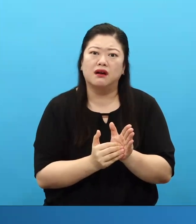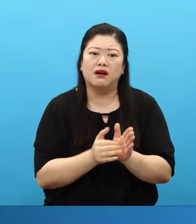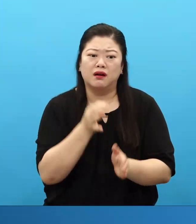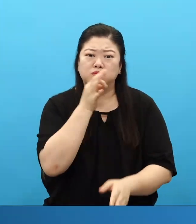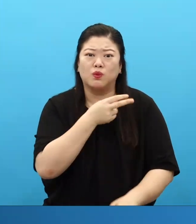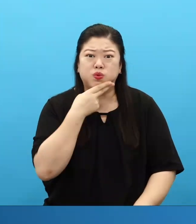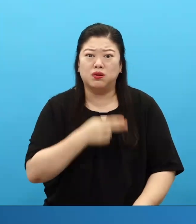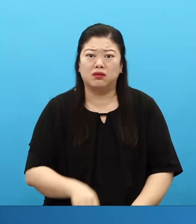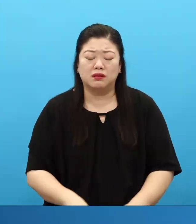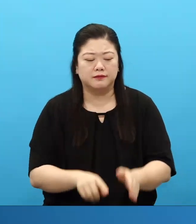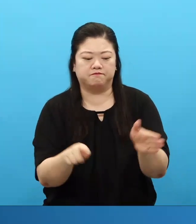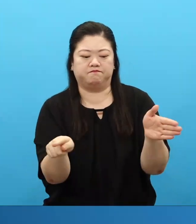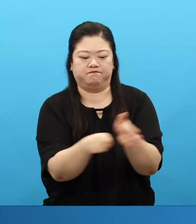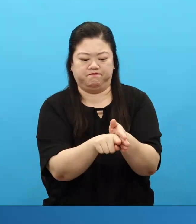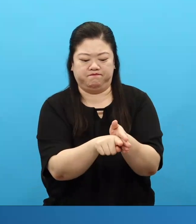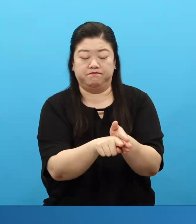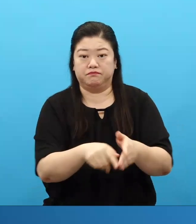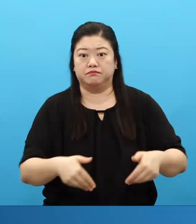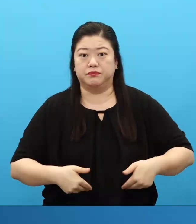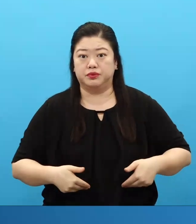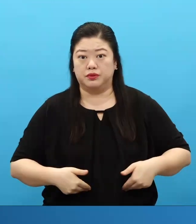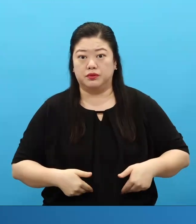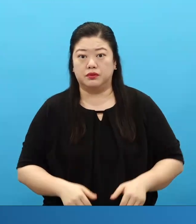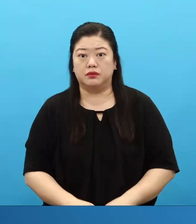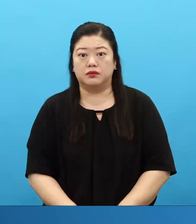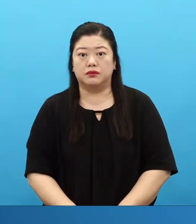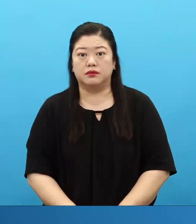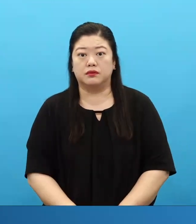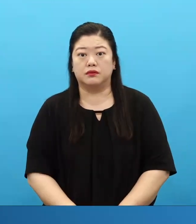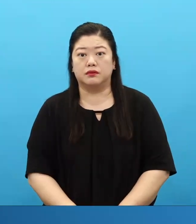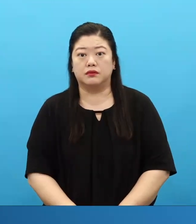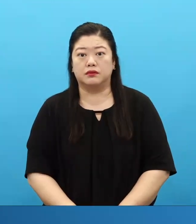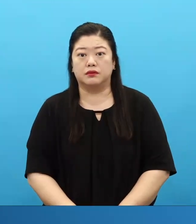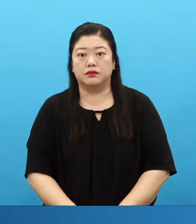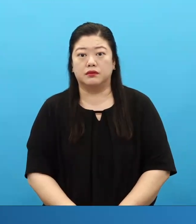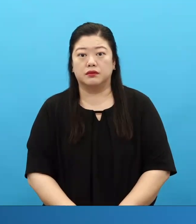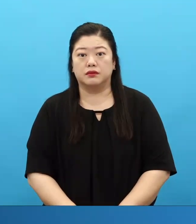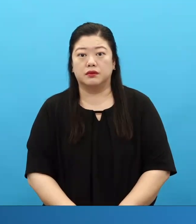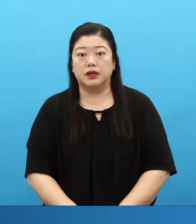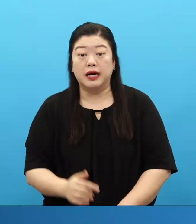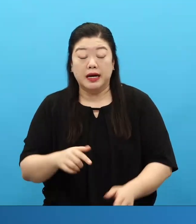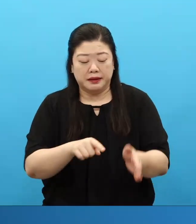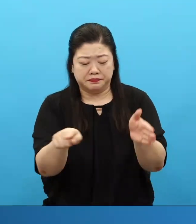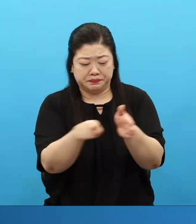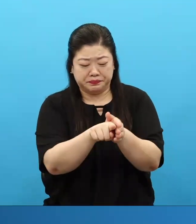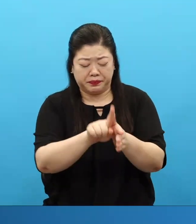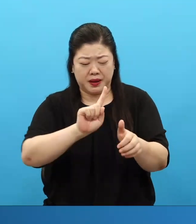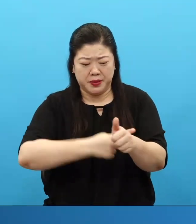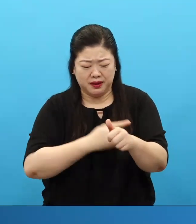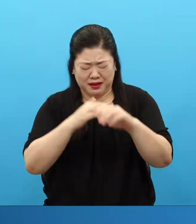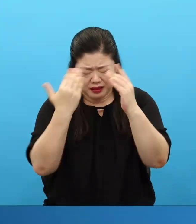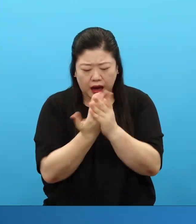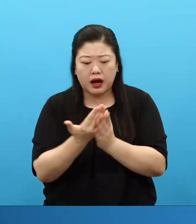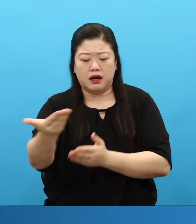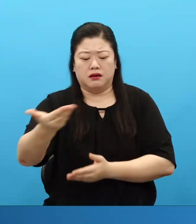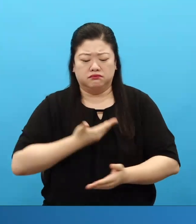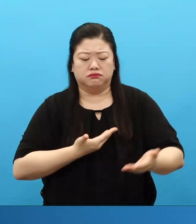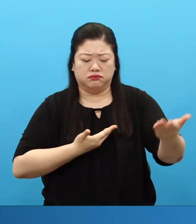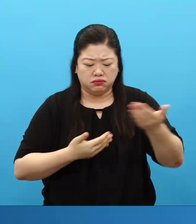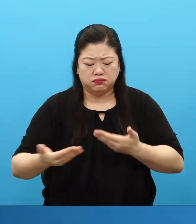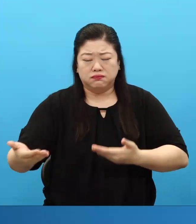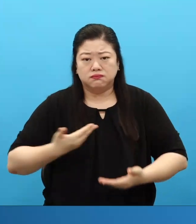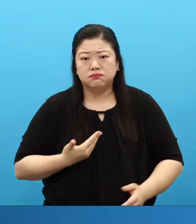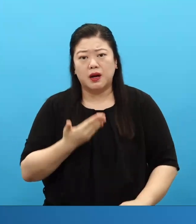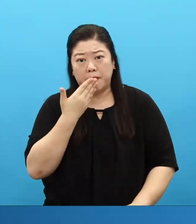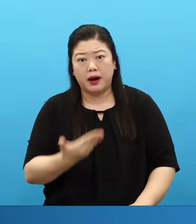믿으라. And so believe that you have 아니 안 received it. 받았는데 Oh, but you haven't received it 싹 yet. 다 받았잖아요. No, they all did. 그래, 틀린 언약이에요. 정확한 언약 잡았으면